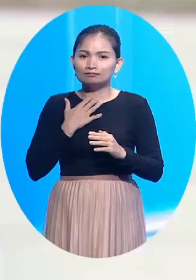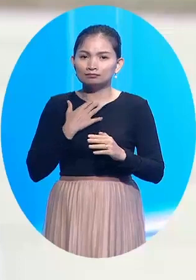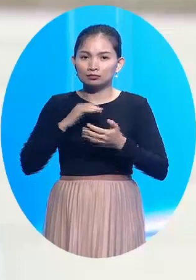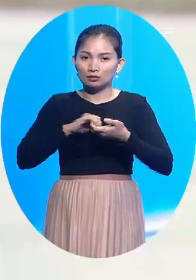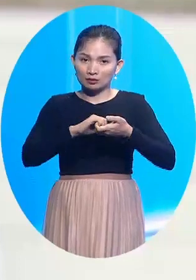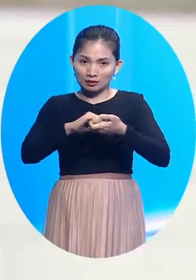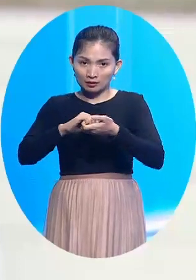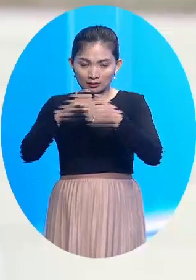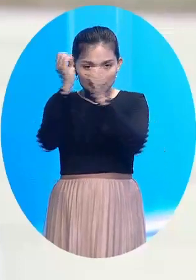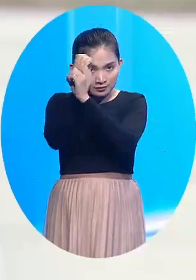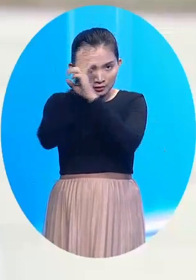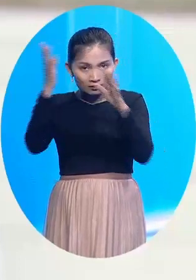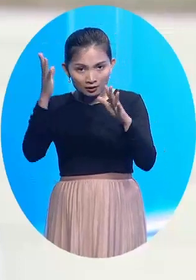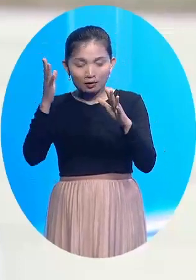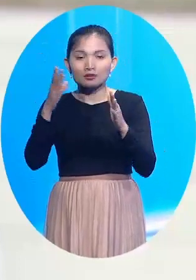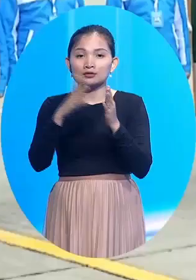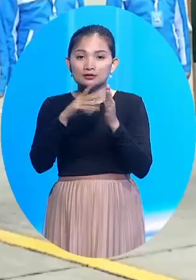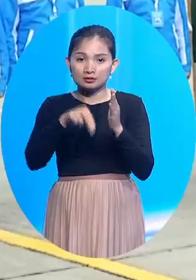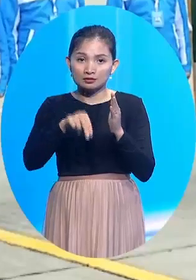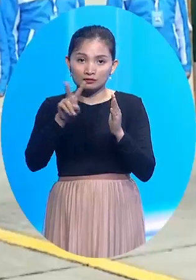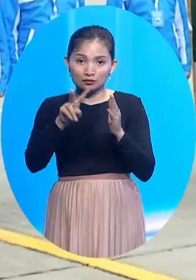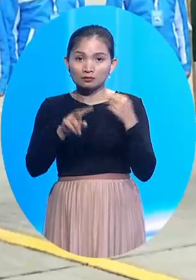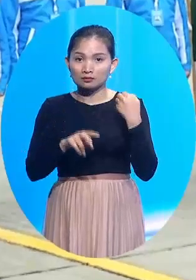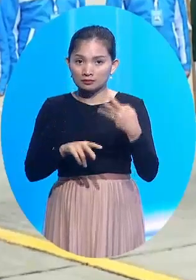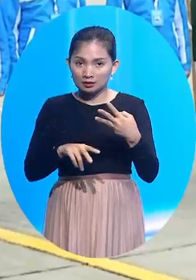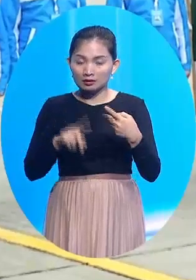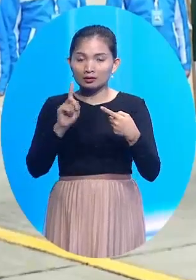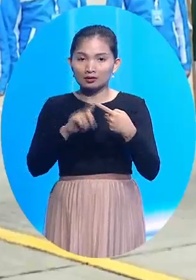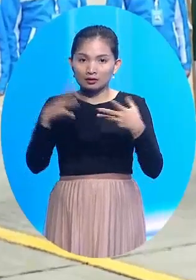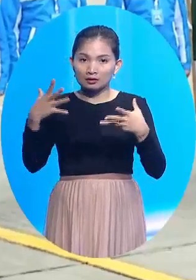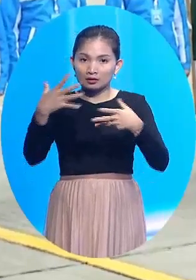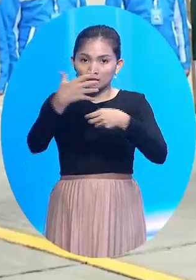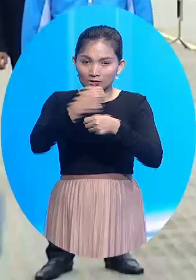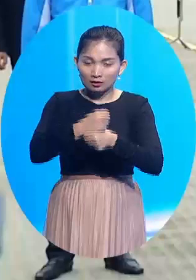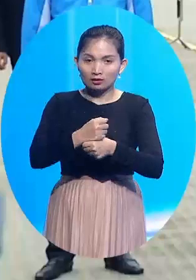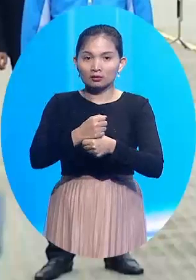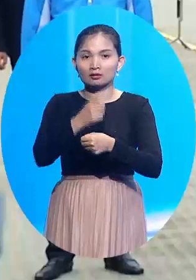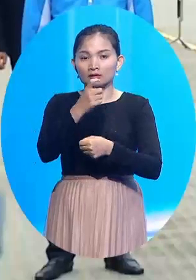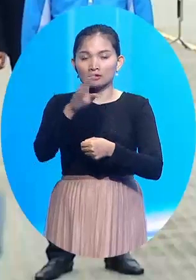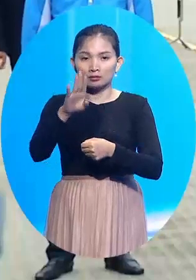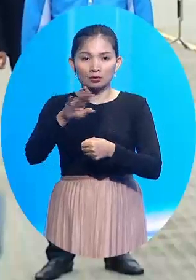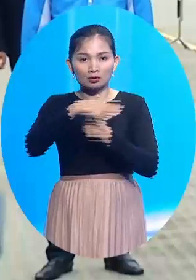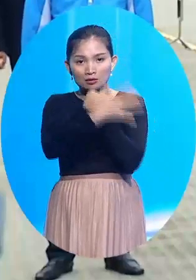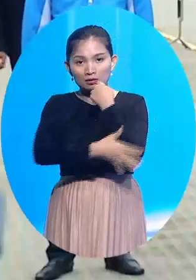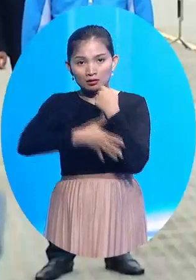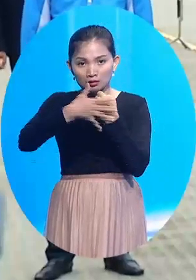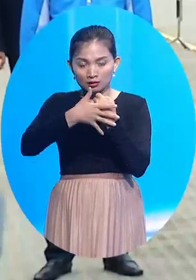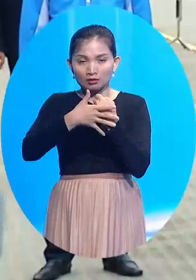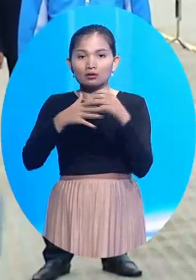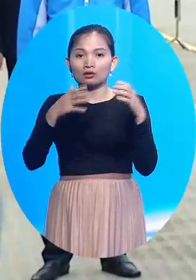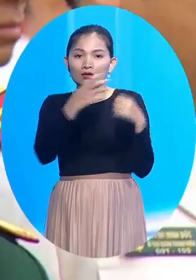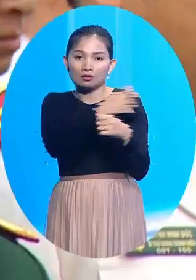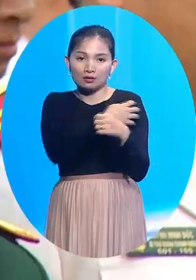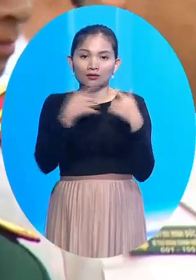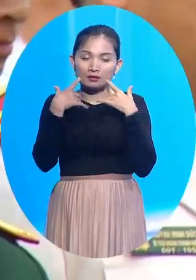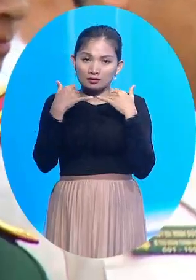có 5 phiên làm việc với 3 nhiệm vụ quan trọng. Tổng kết việc thực hiện nghị quyết đại hội đại biểu toàn quốc Đoàn Thanh niên Cộng sản Hồ Chí Minh lần thứ 11,